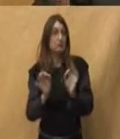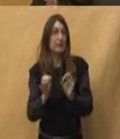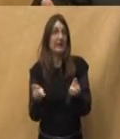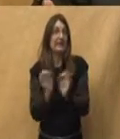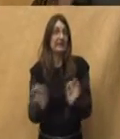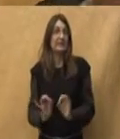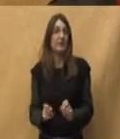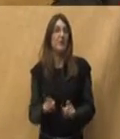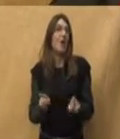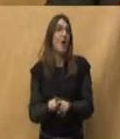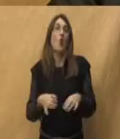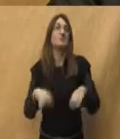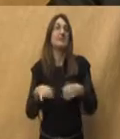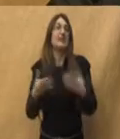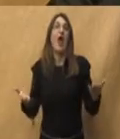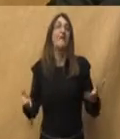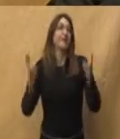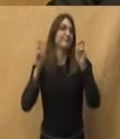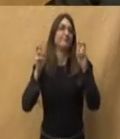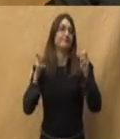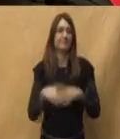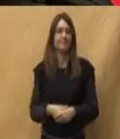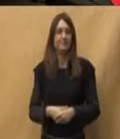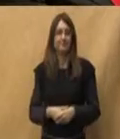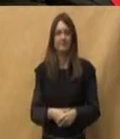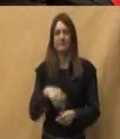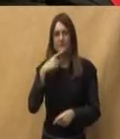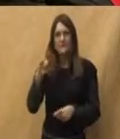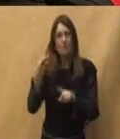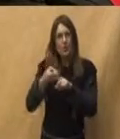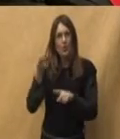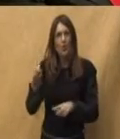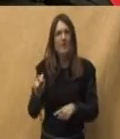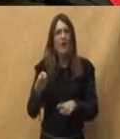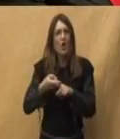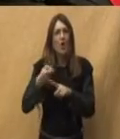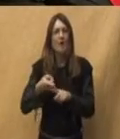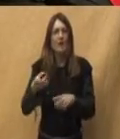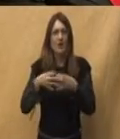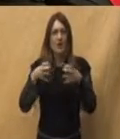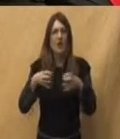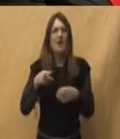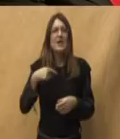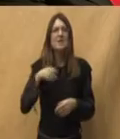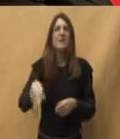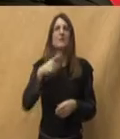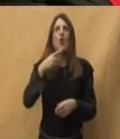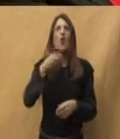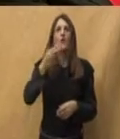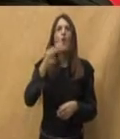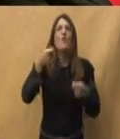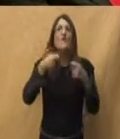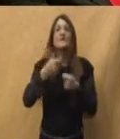tržištu i na polici. Kao zdrave. Međutim, kad ste krumpir spomenuli, vrlo indikativno, ja sam jednom posvetila 3 minute